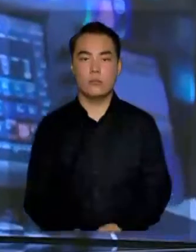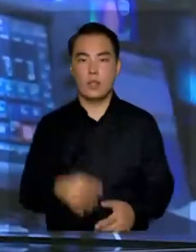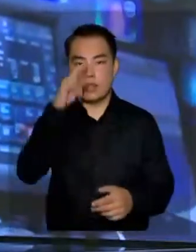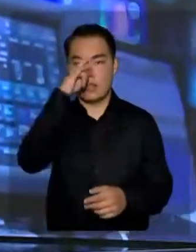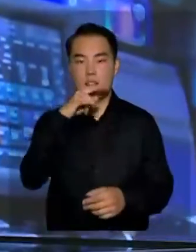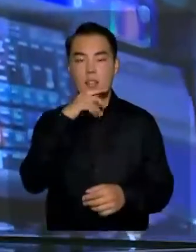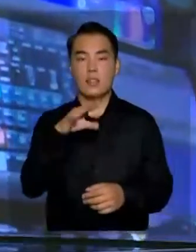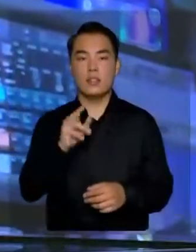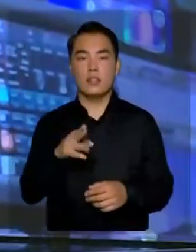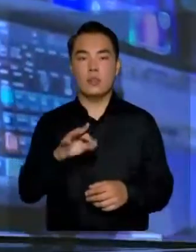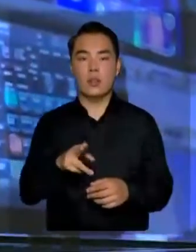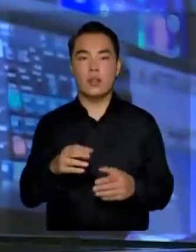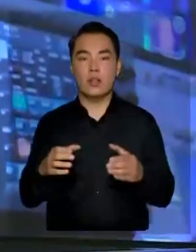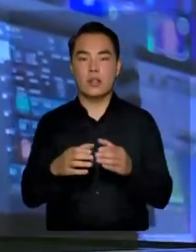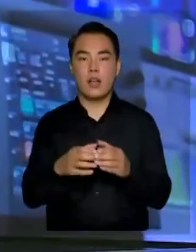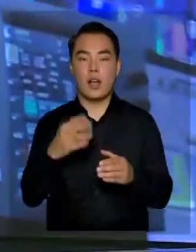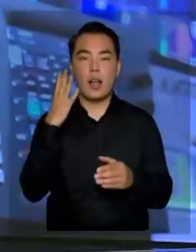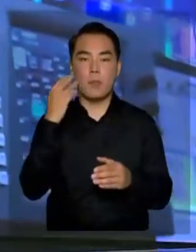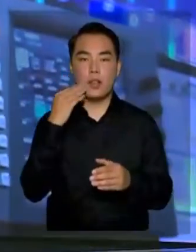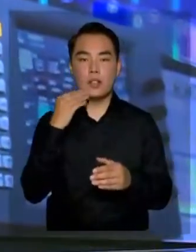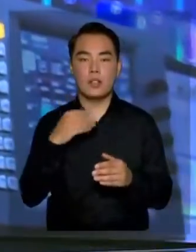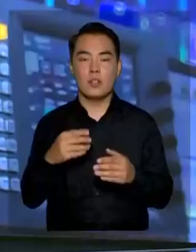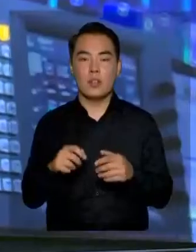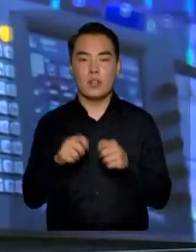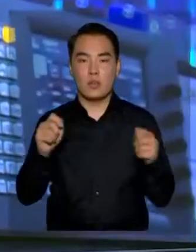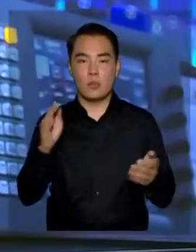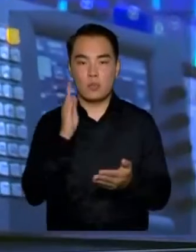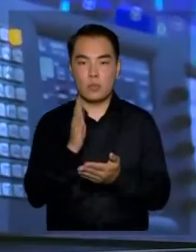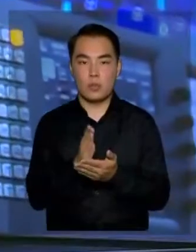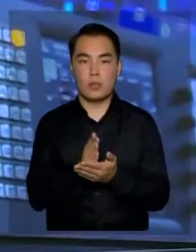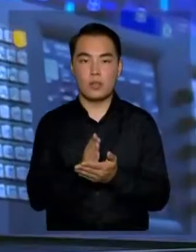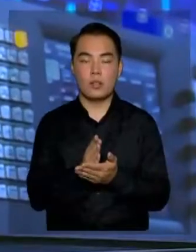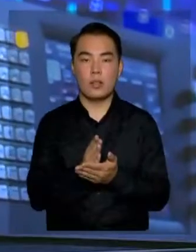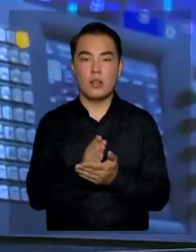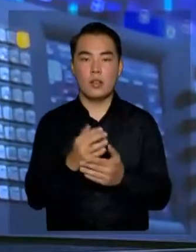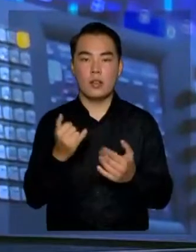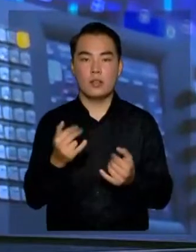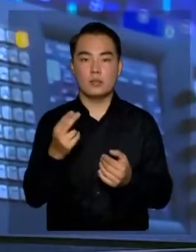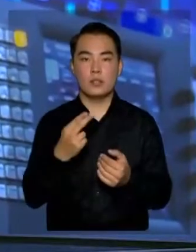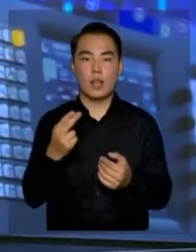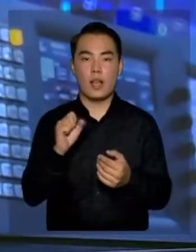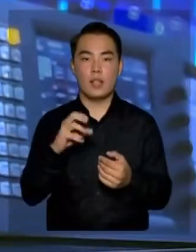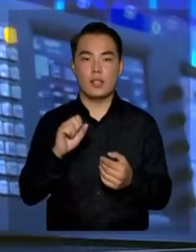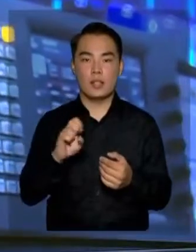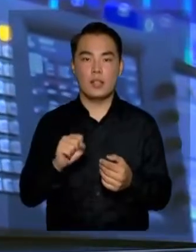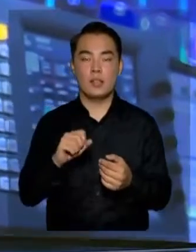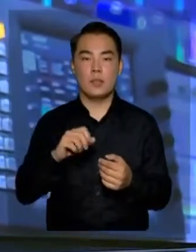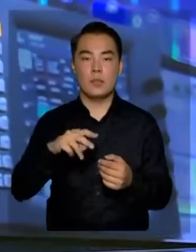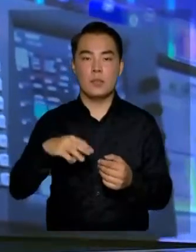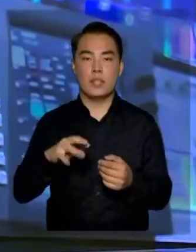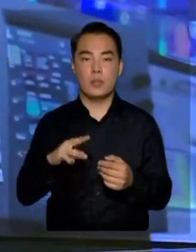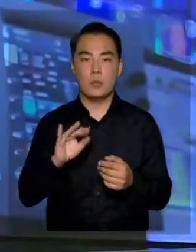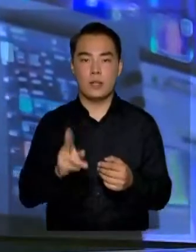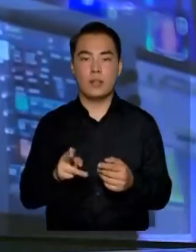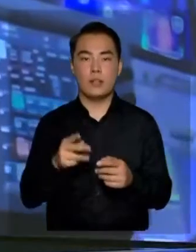Қазақстанда TikTok өкілдігі Алматы қаласында ашылатын болды. Ол туралы елордада өтіп жатқан Астана Media Week 2022